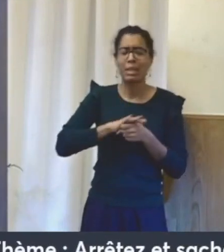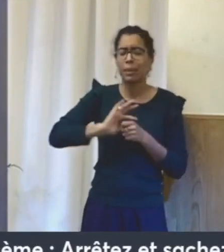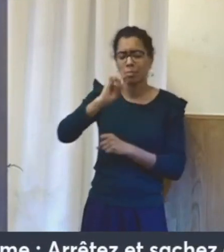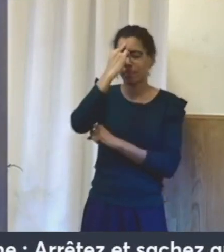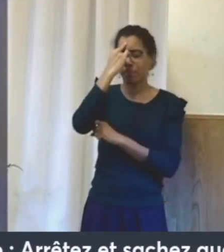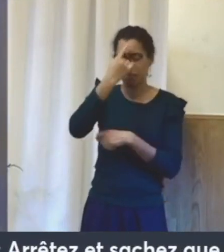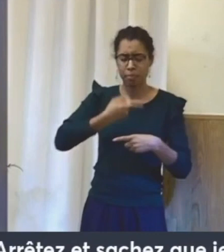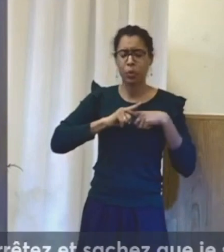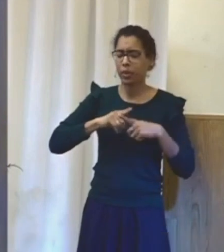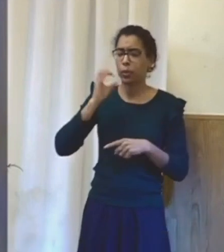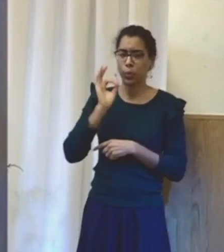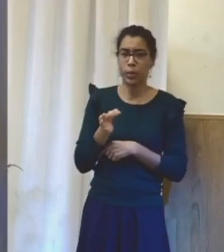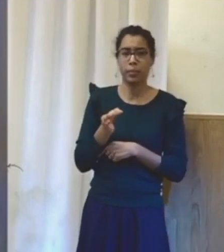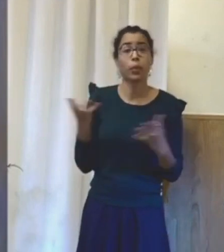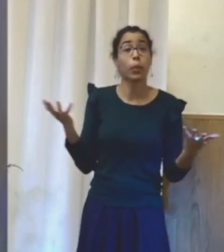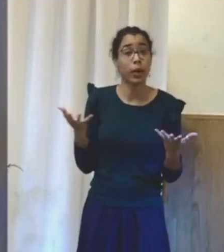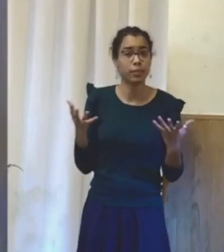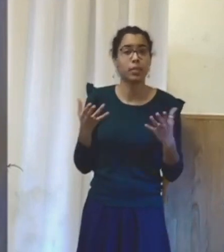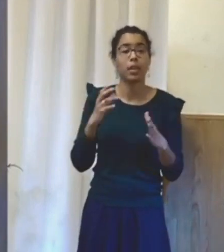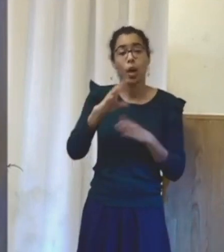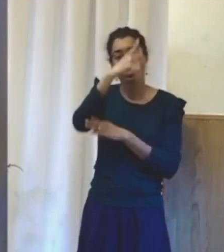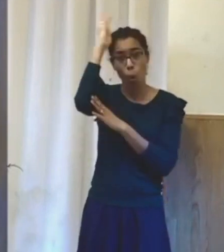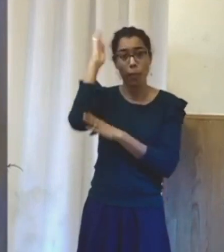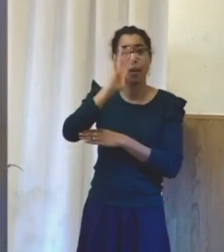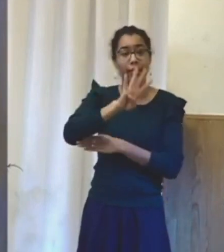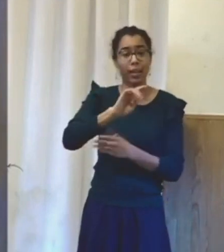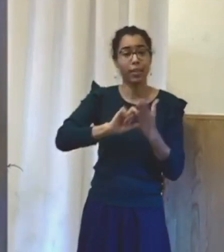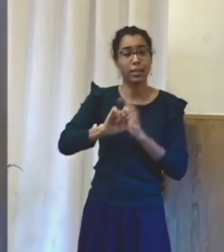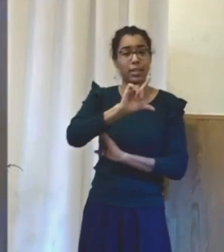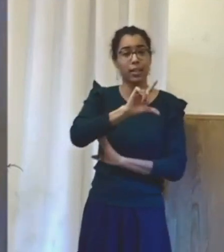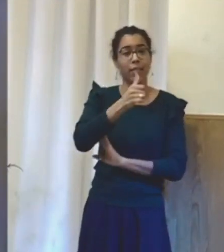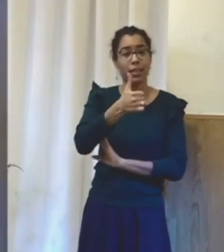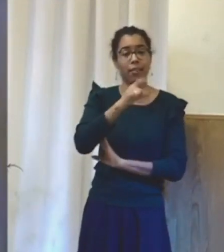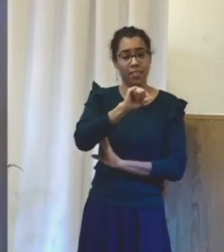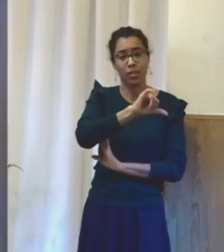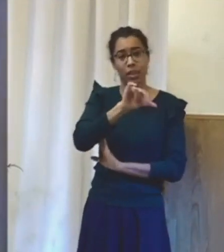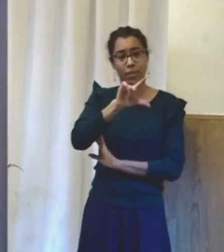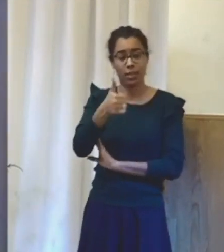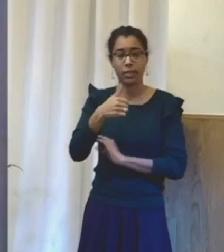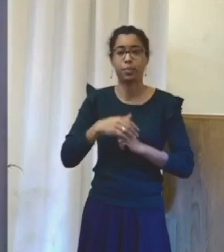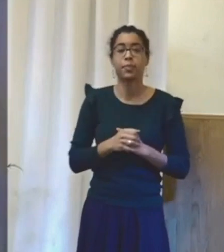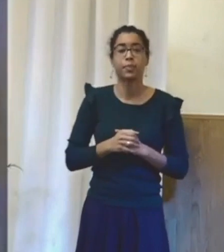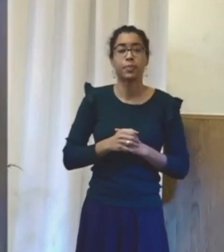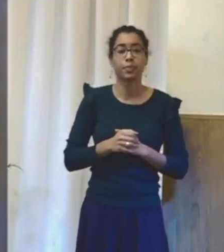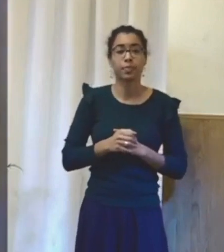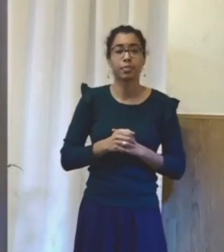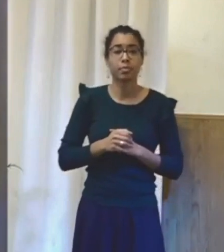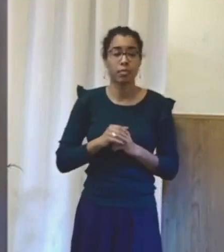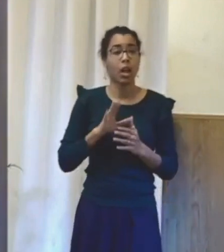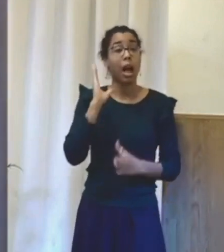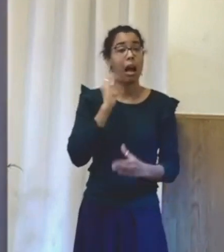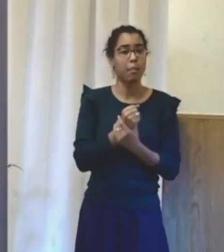ceci, Romains 4, versets 20 à 21, au contraire, loin de mettre en doute la